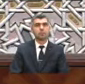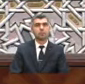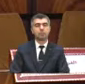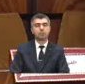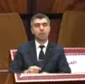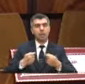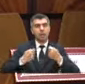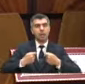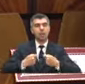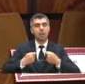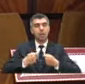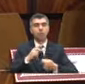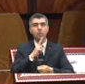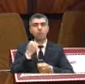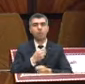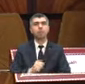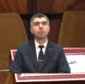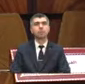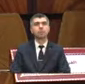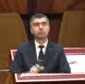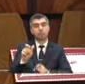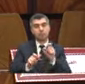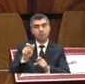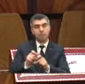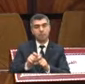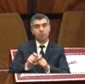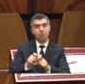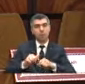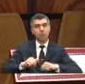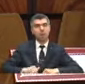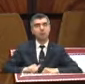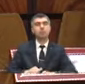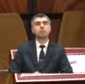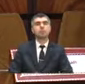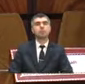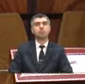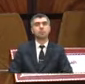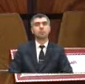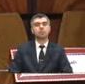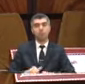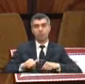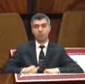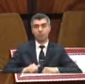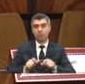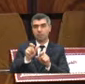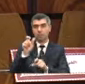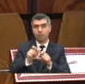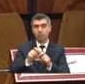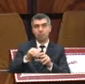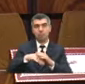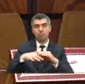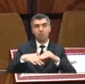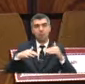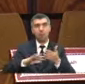سيد الرئيس، سيد رئيس الحكومة، السيدات والسادة، السيدة الوزيرة، السادة السيد الوزير،